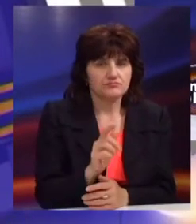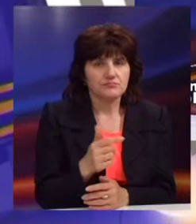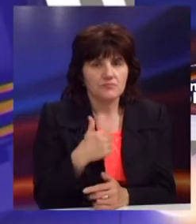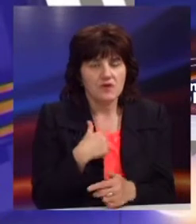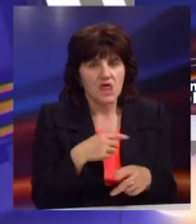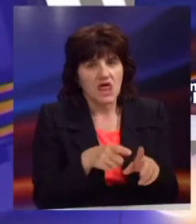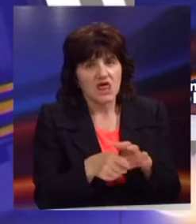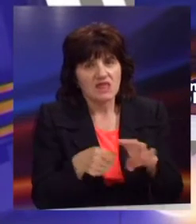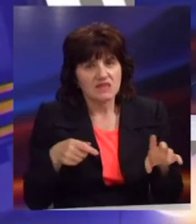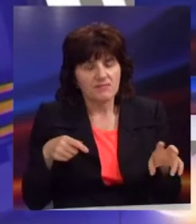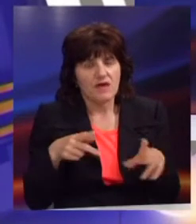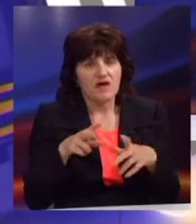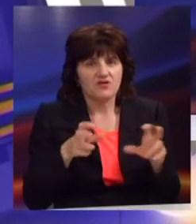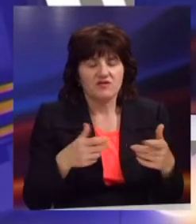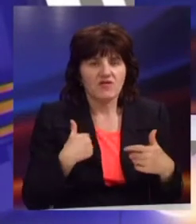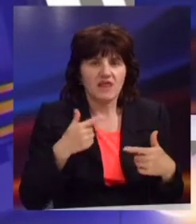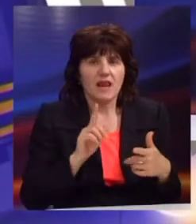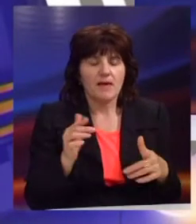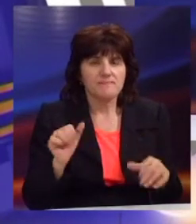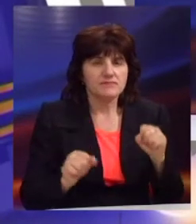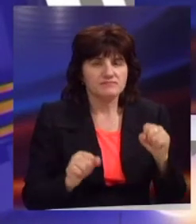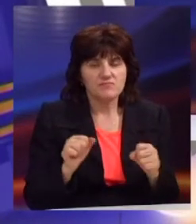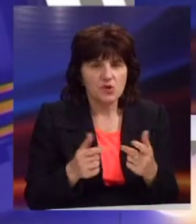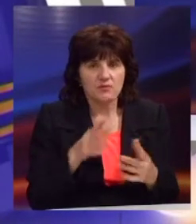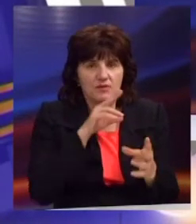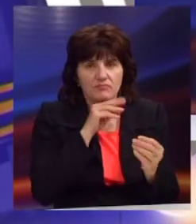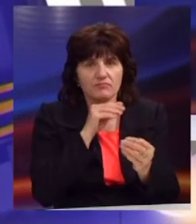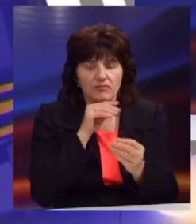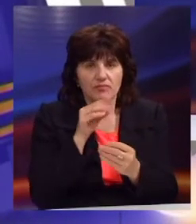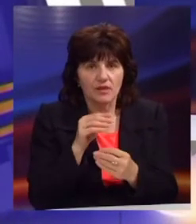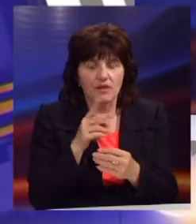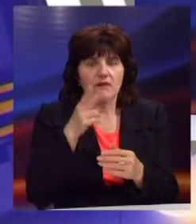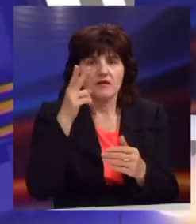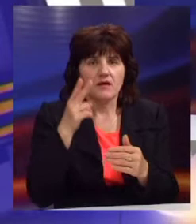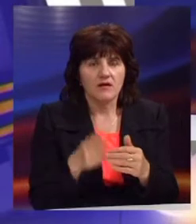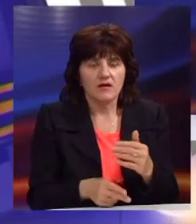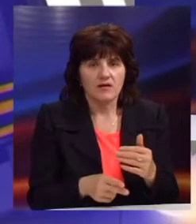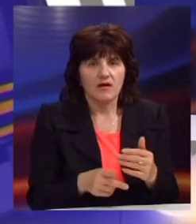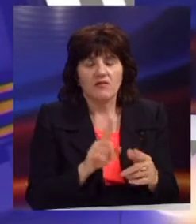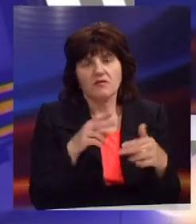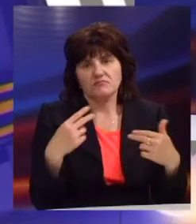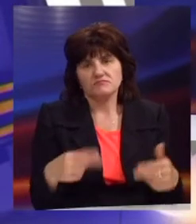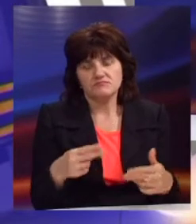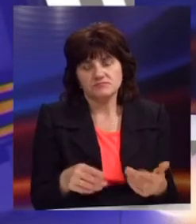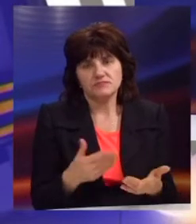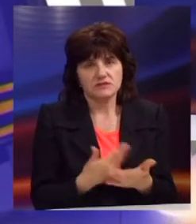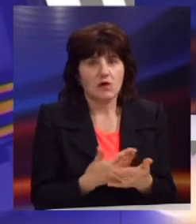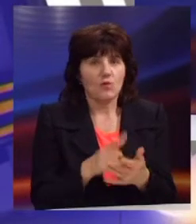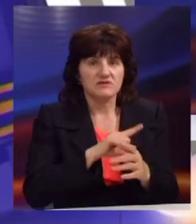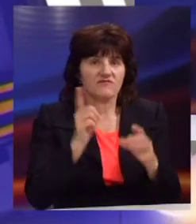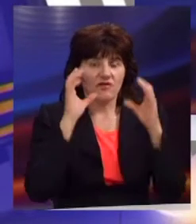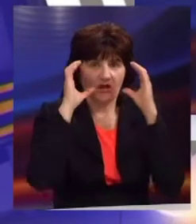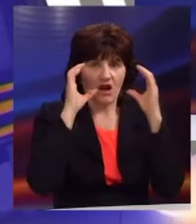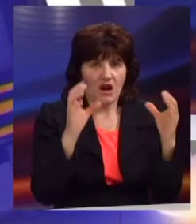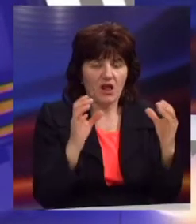prvi mah sam izbjegavao medije jer nisam bio spreman da stanem pred kamere ili da govorim i da to sve što govorite naravno mora da ima utemeljenje ili svi